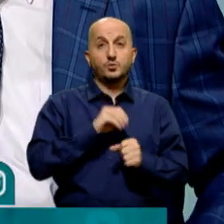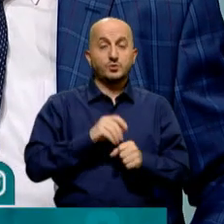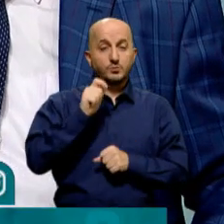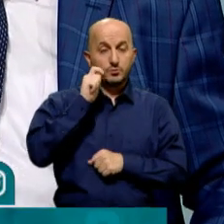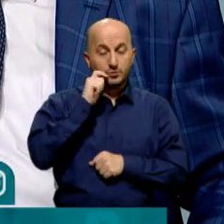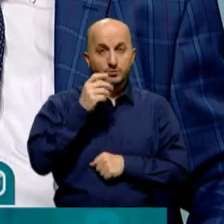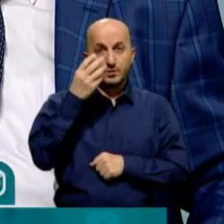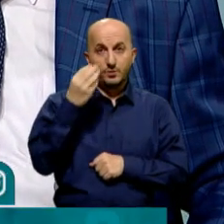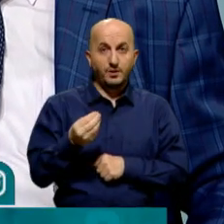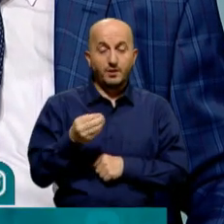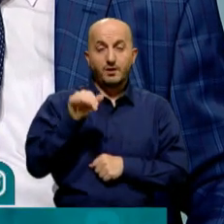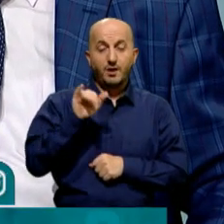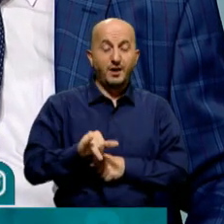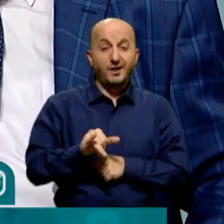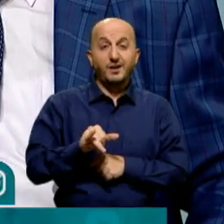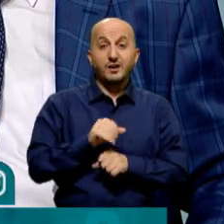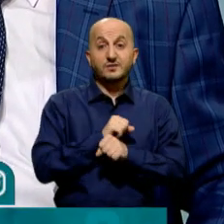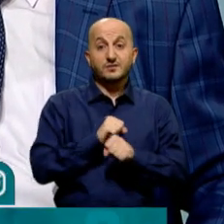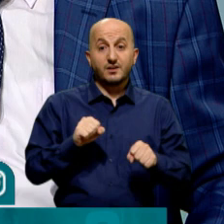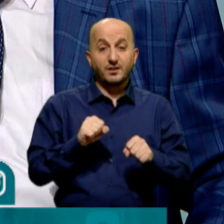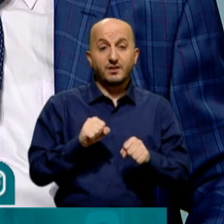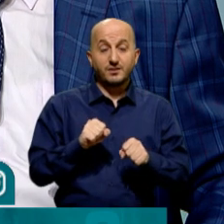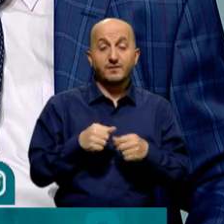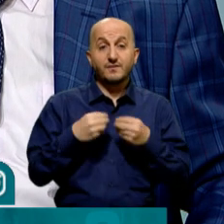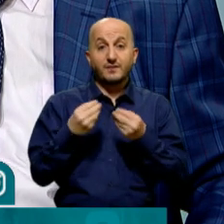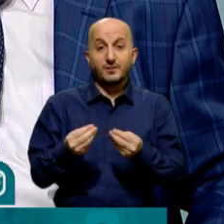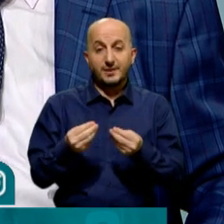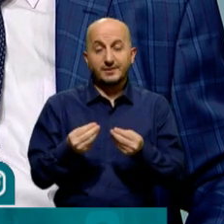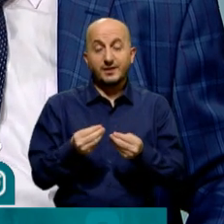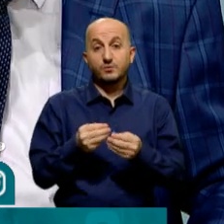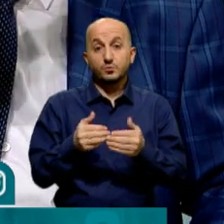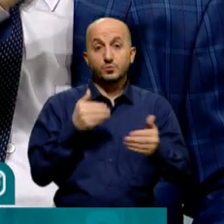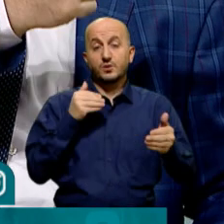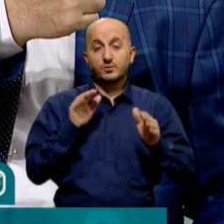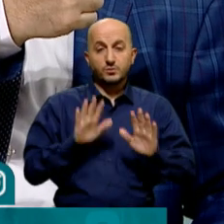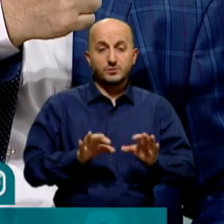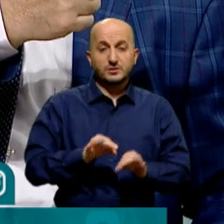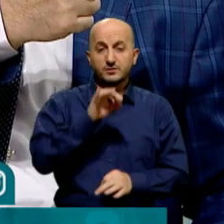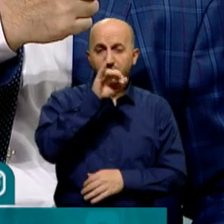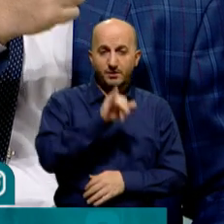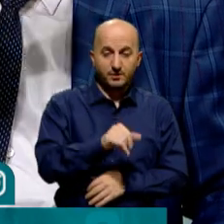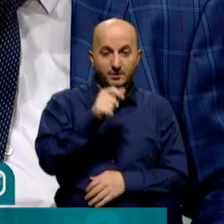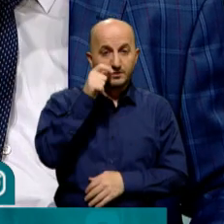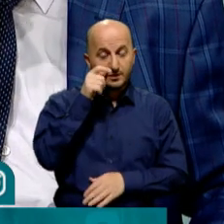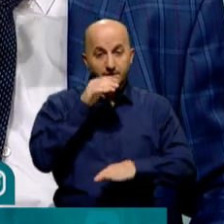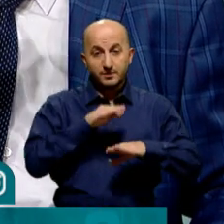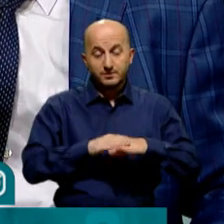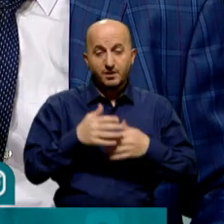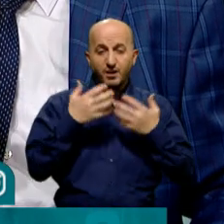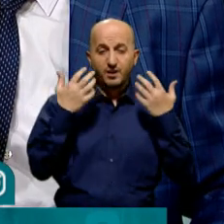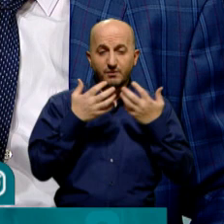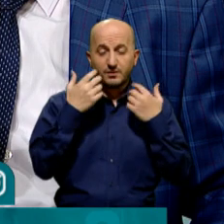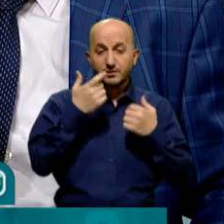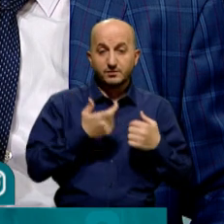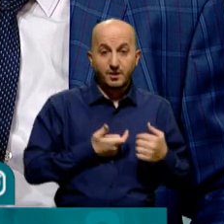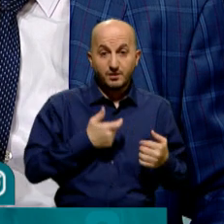olarak hak ihlalinden uzak durmalıyız dediğimizde insan haklarından da uzak duracağız, hayvanların